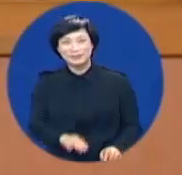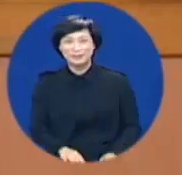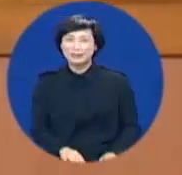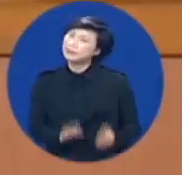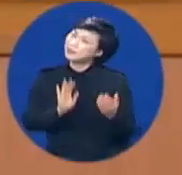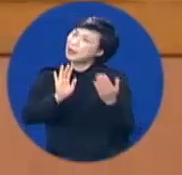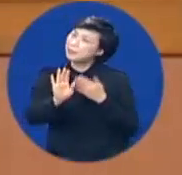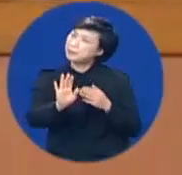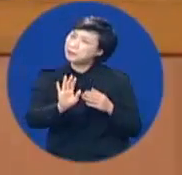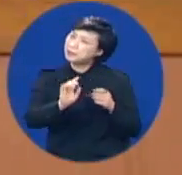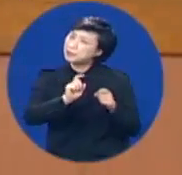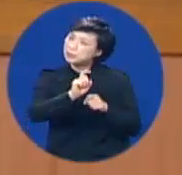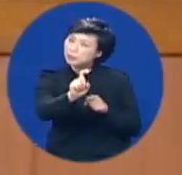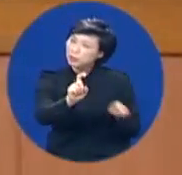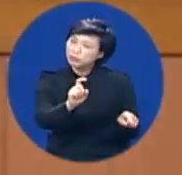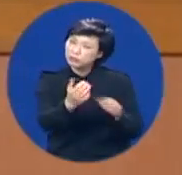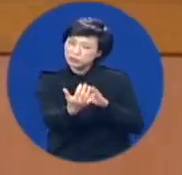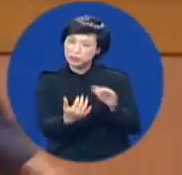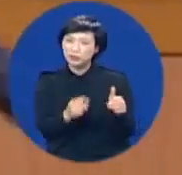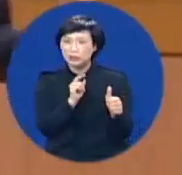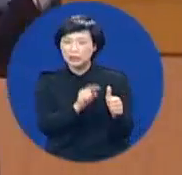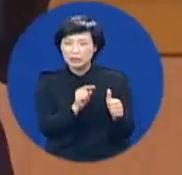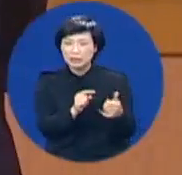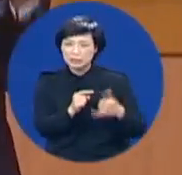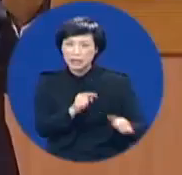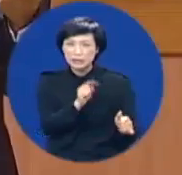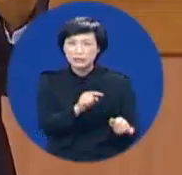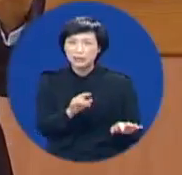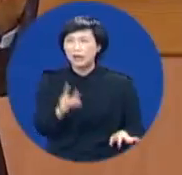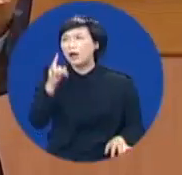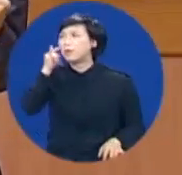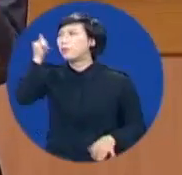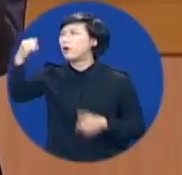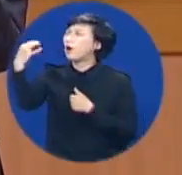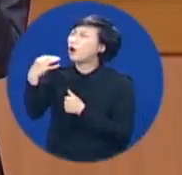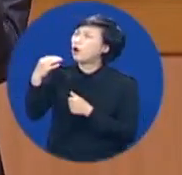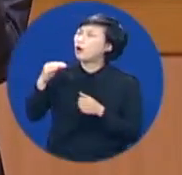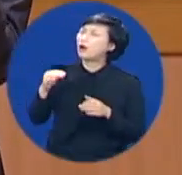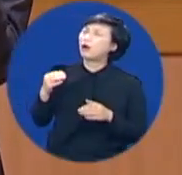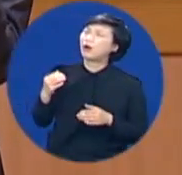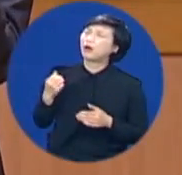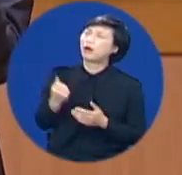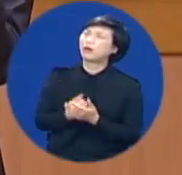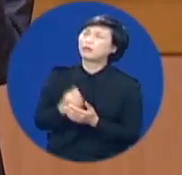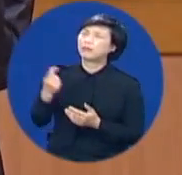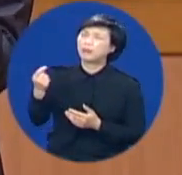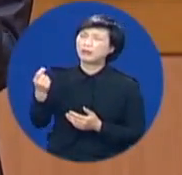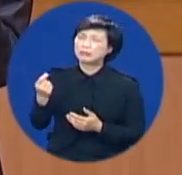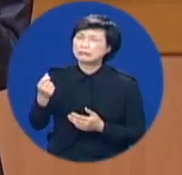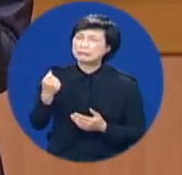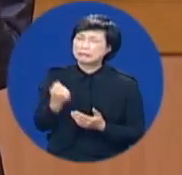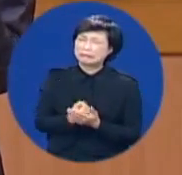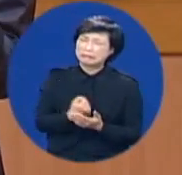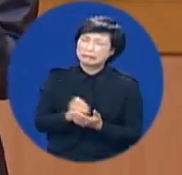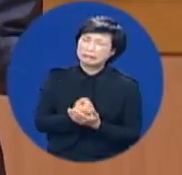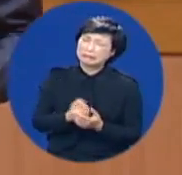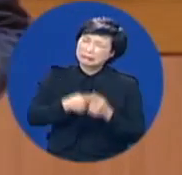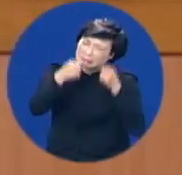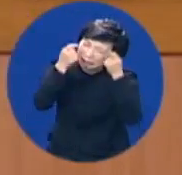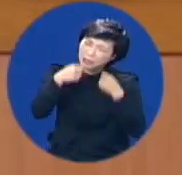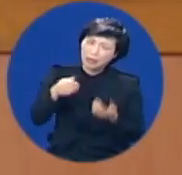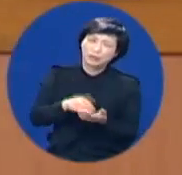앞으로 10년 후 되기 전에 우리 어머니 우리 아버지 말씀이 맞았다 가슴 치며 후회할